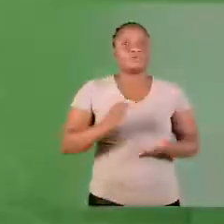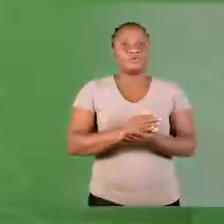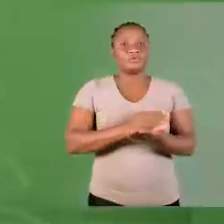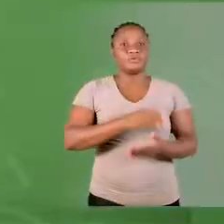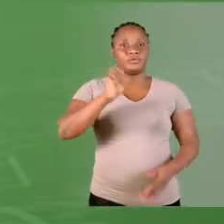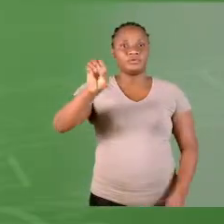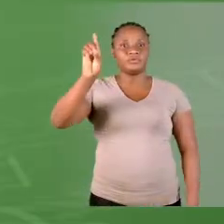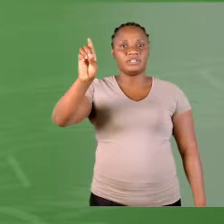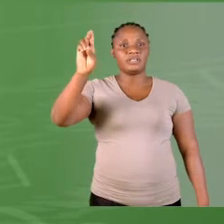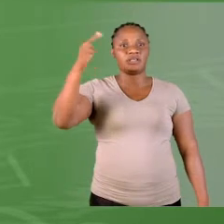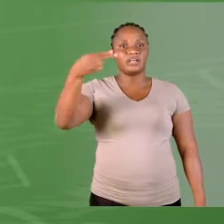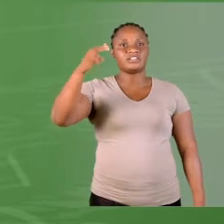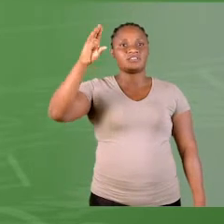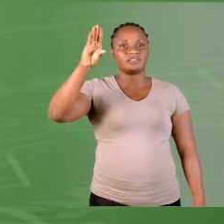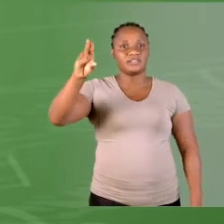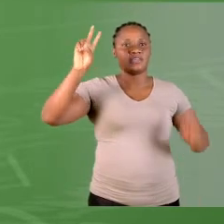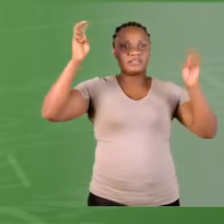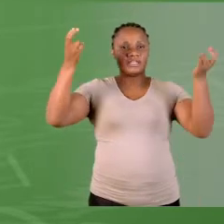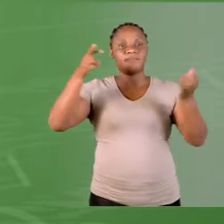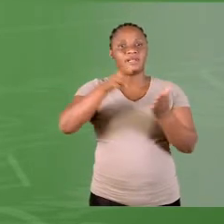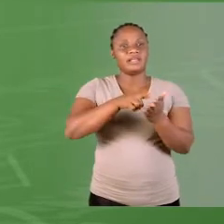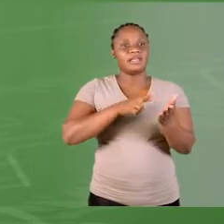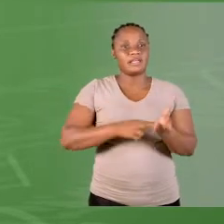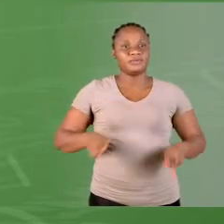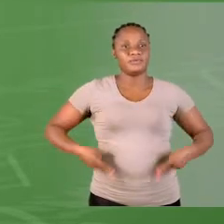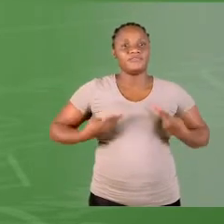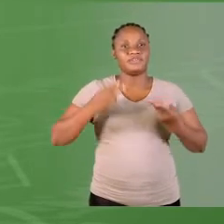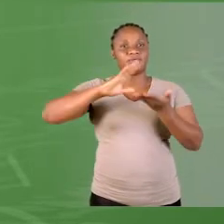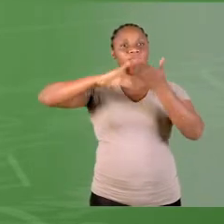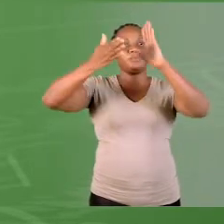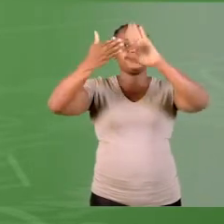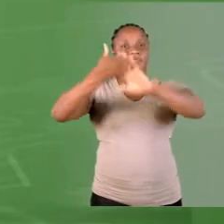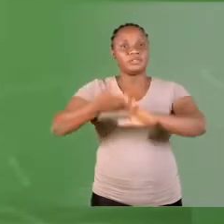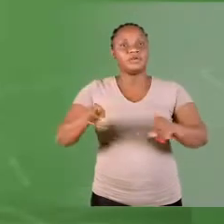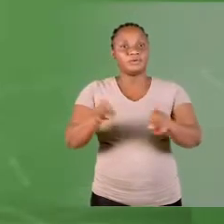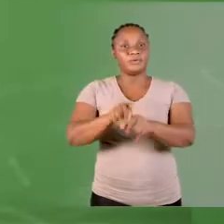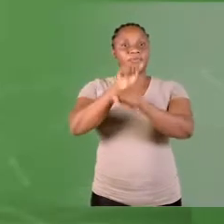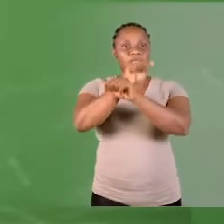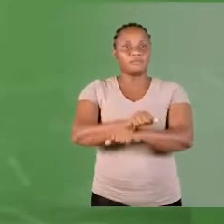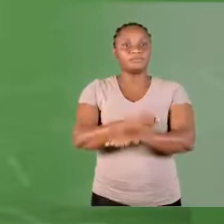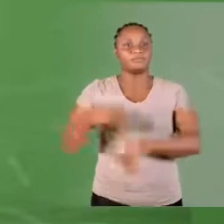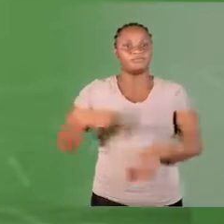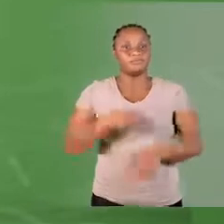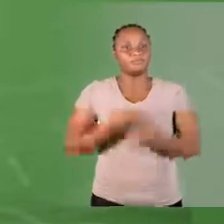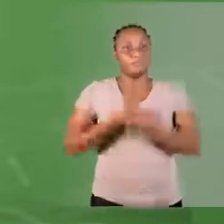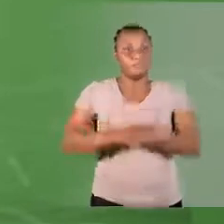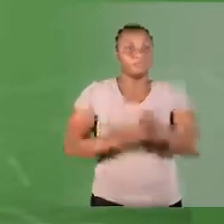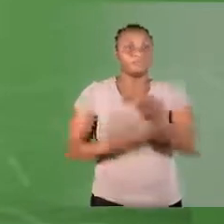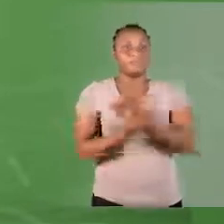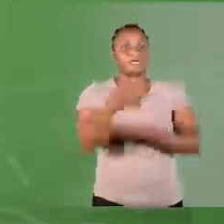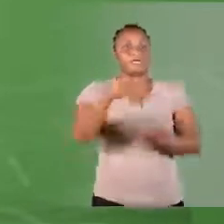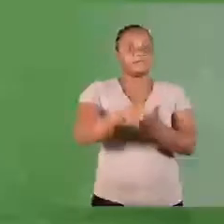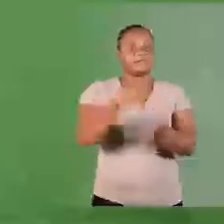de DHC dont le thème est les règles de vie communautaire. Comme d'habitude, nous allons commencer notre leçon par